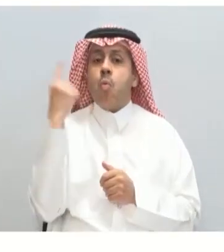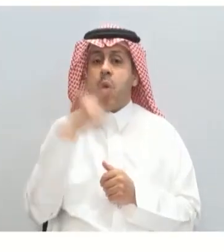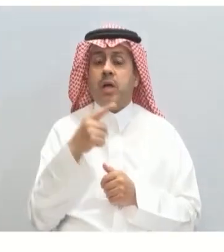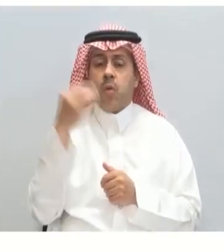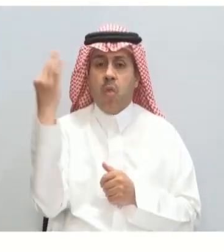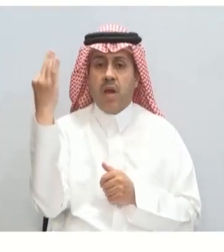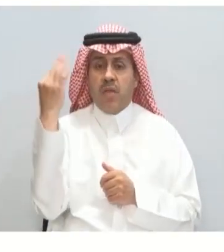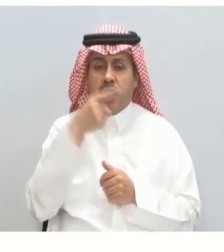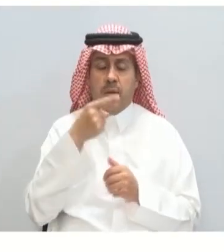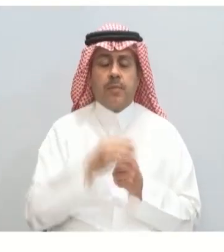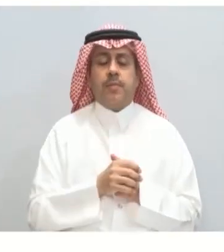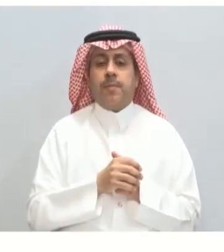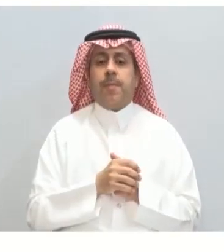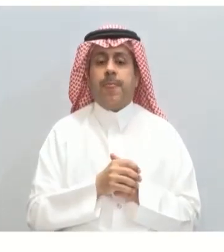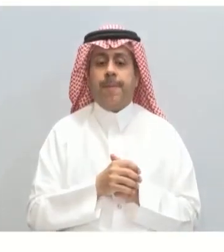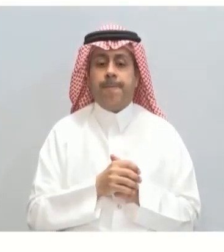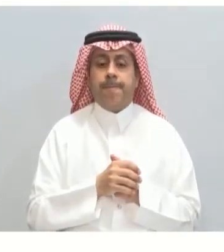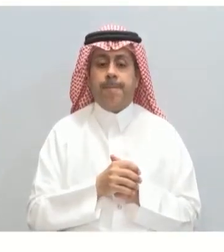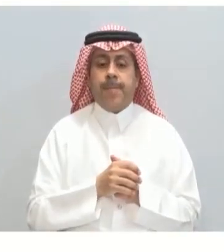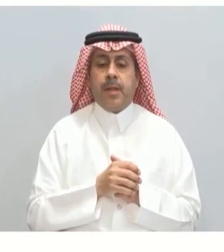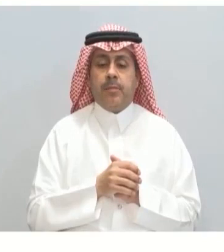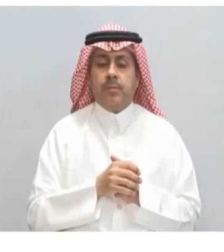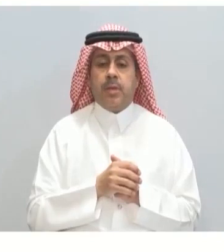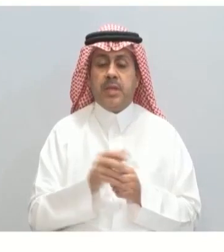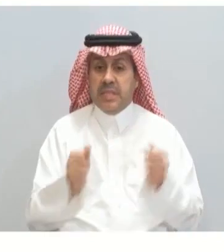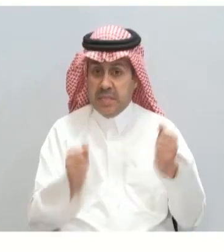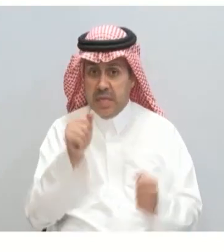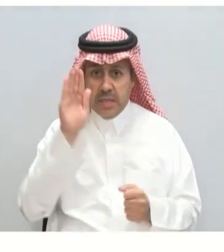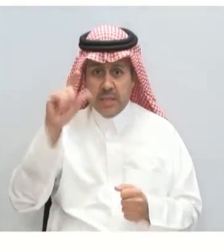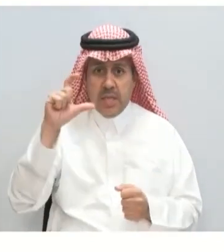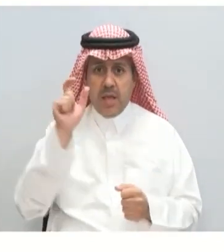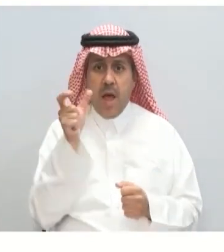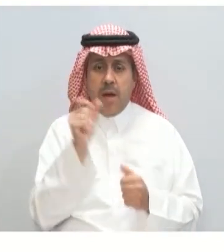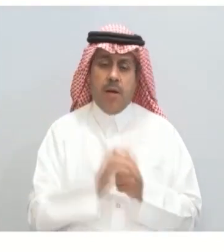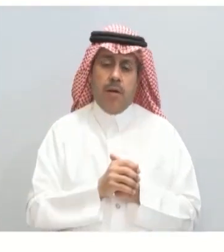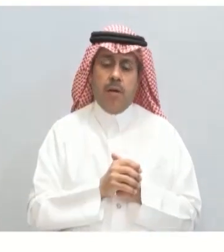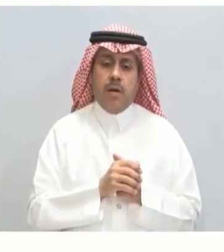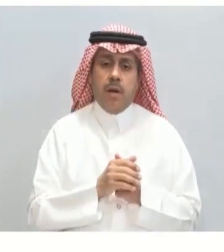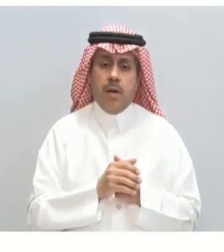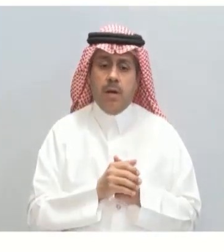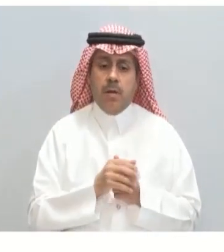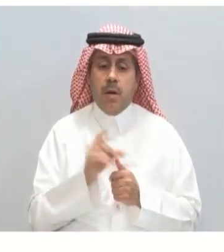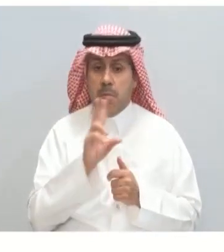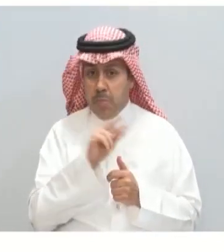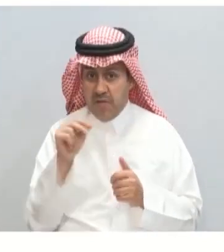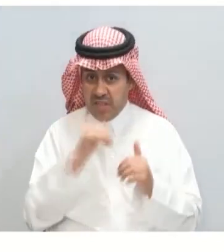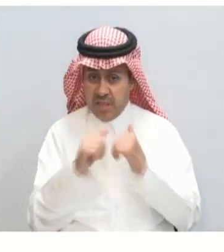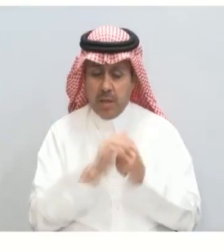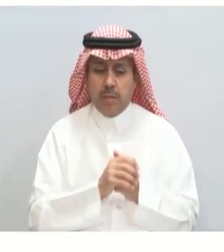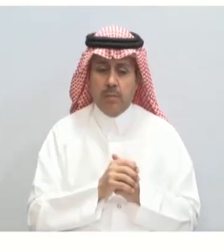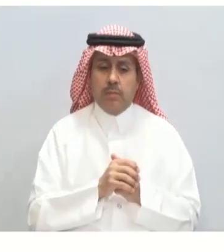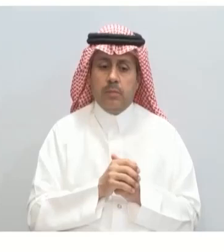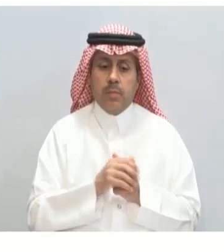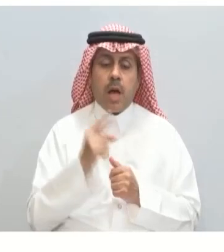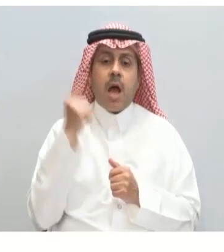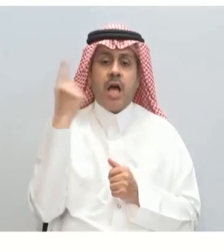تتجاوز هذه الخليه كذلك في السيدان نفس الطريقه ب 6 اكبر من او تساوي 10000 وهو